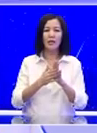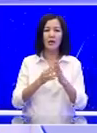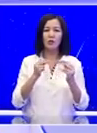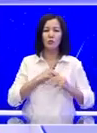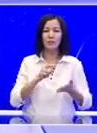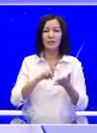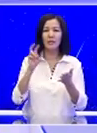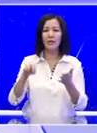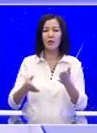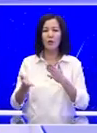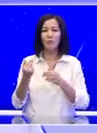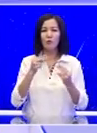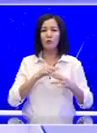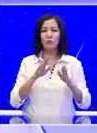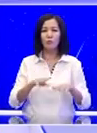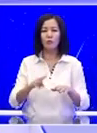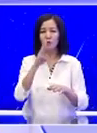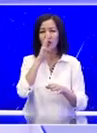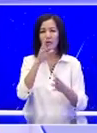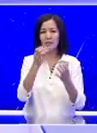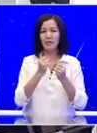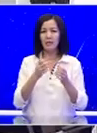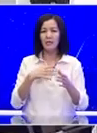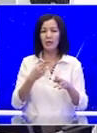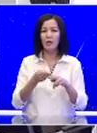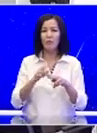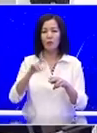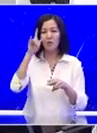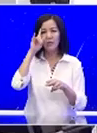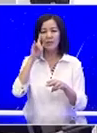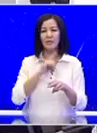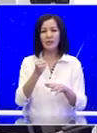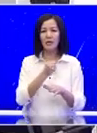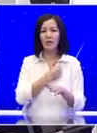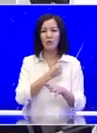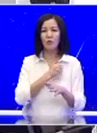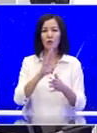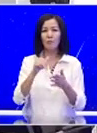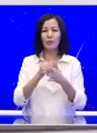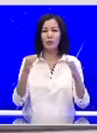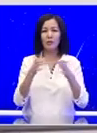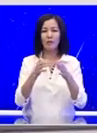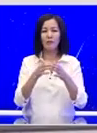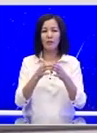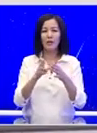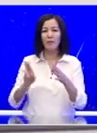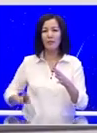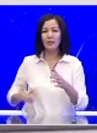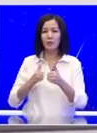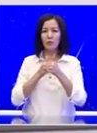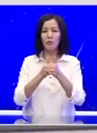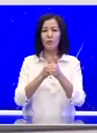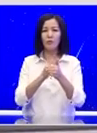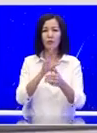қалғандар бұрынғы жұмыс орындағы жалақысын алады. Бұл туралы Қазақстан Республикасы Қарулы күштері бас штабы бастығының орынбасары елордадағы